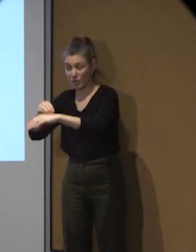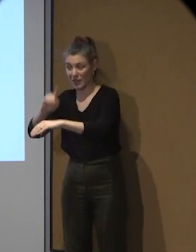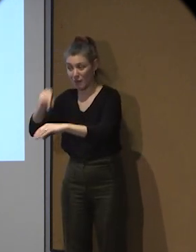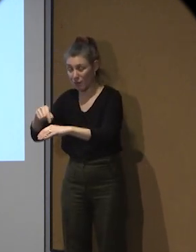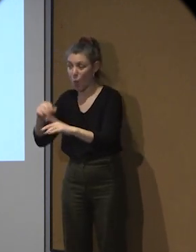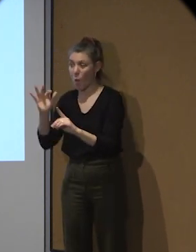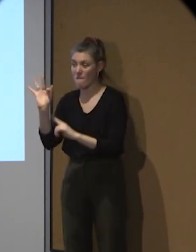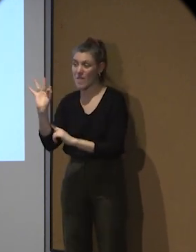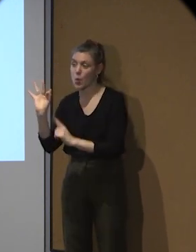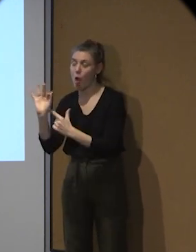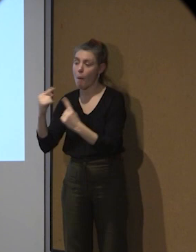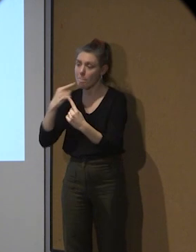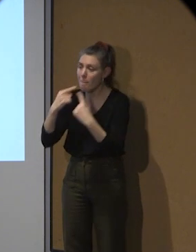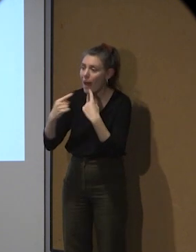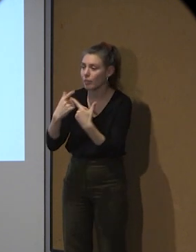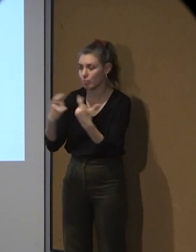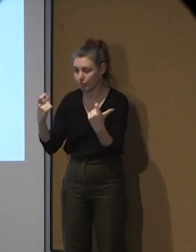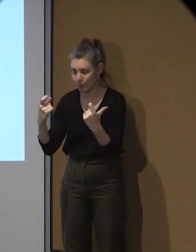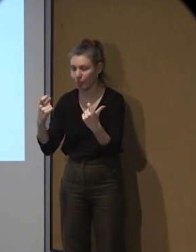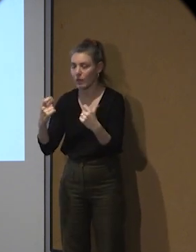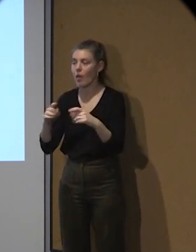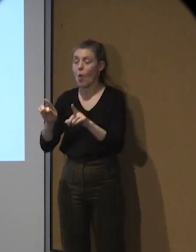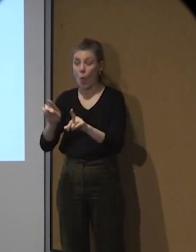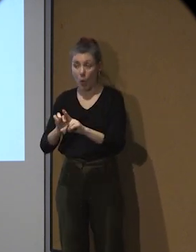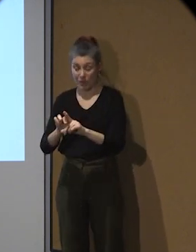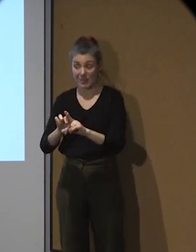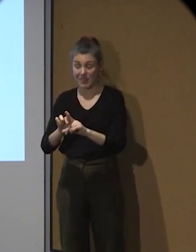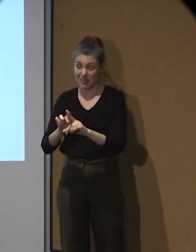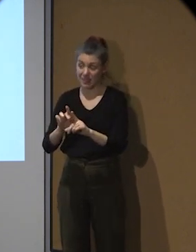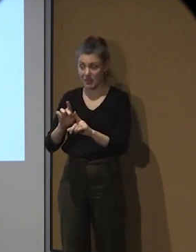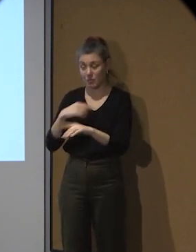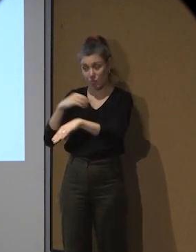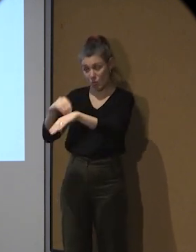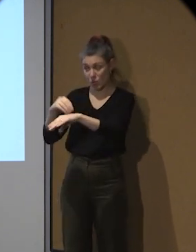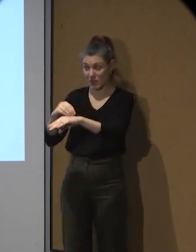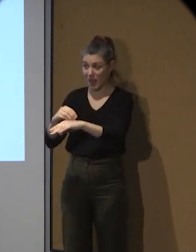dire globalement ça. Et doit pas être un gros repas.